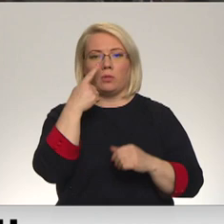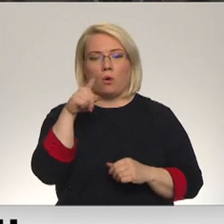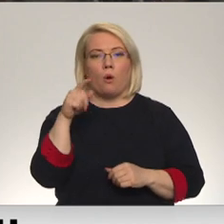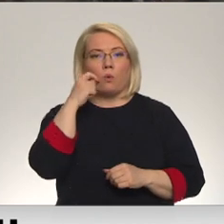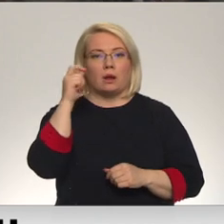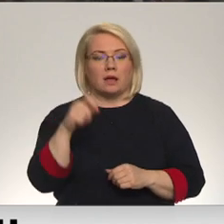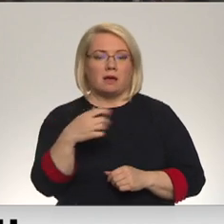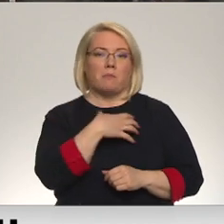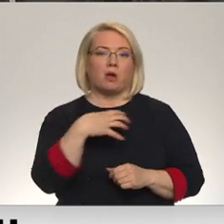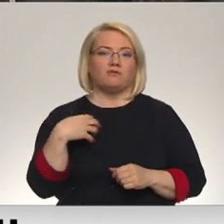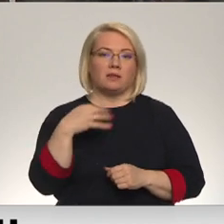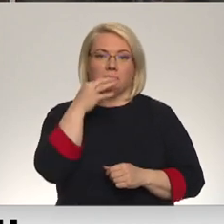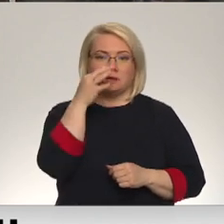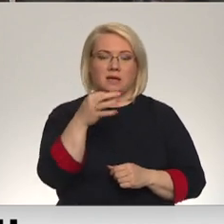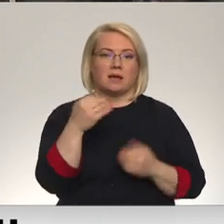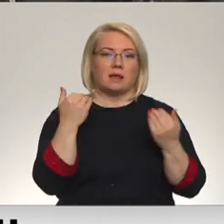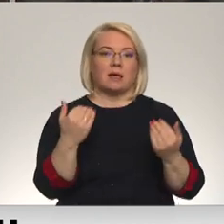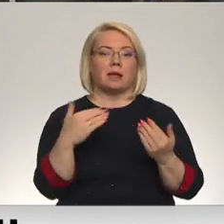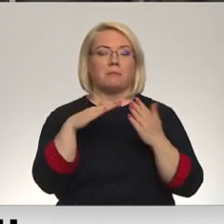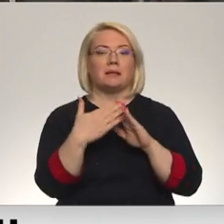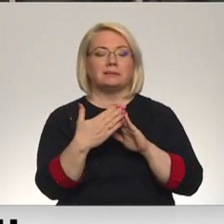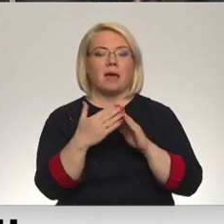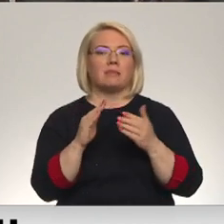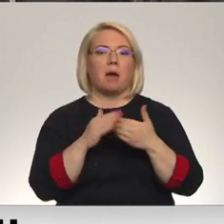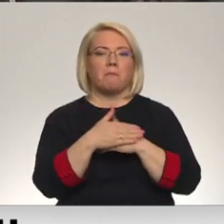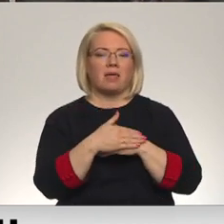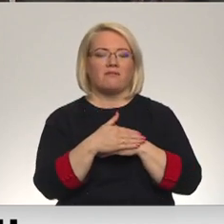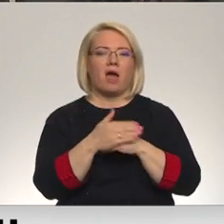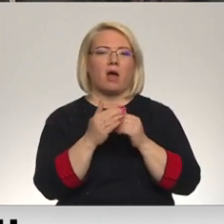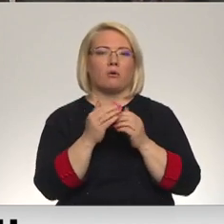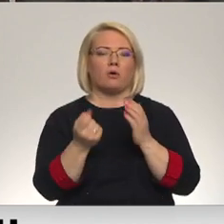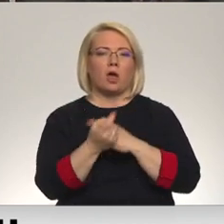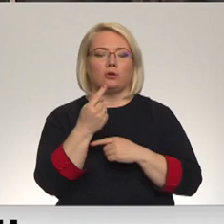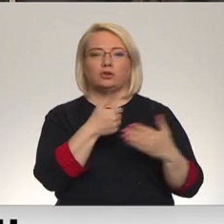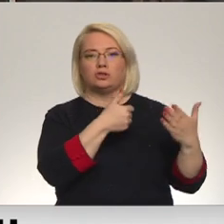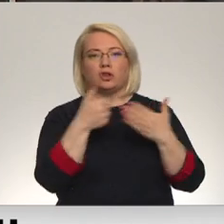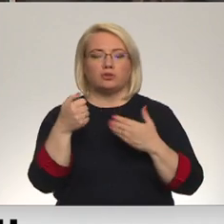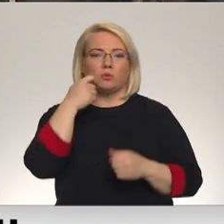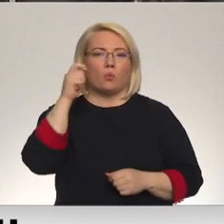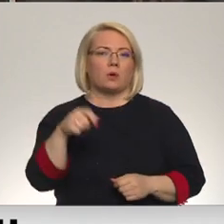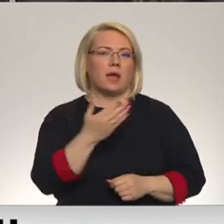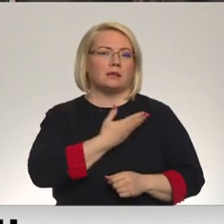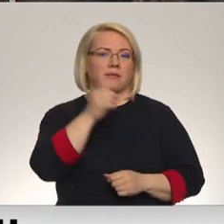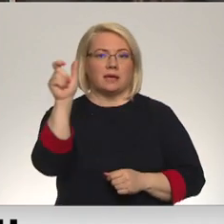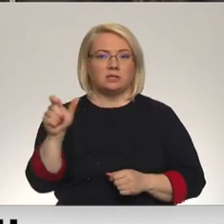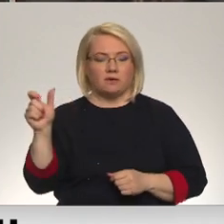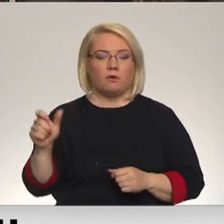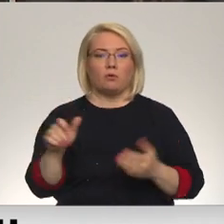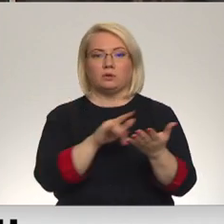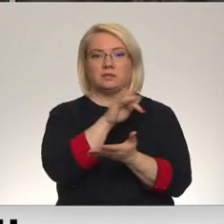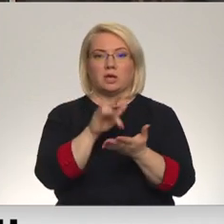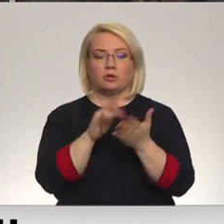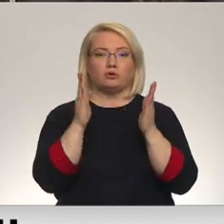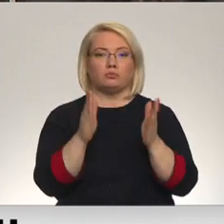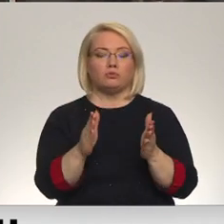Pēc pašvaldības teiktā, pašlaik pilsētā patvērumu raduši aptuveni 600 Ukrainas iedzīvotāju, un centrs būs